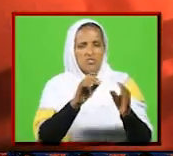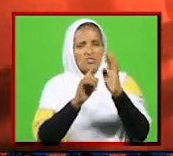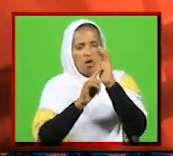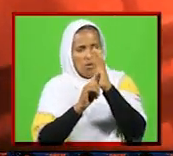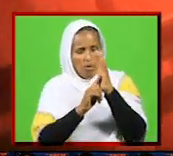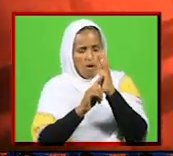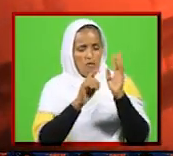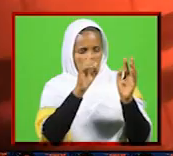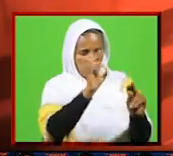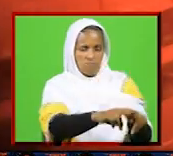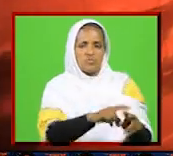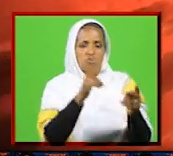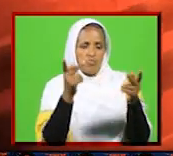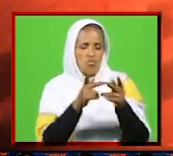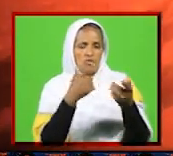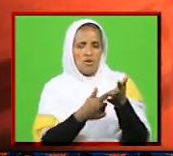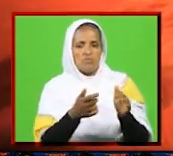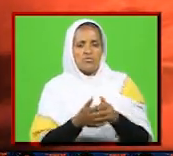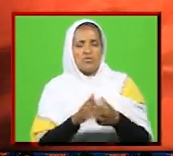ሲሰጡ ሻማ ማስቀመጫ